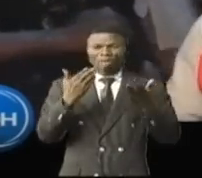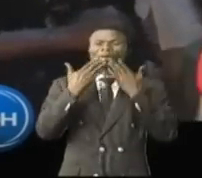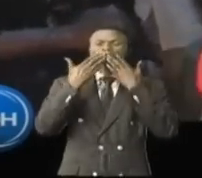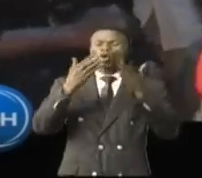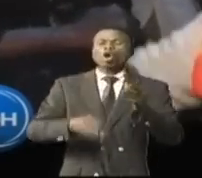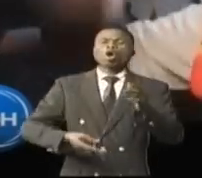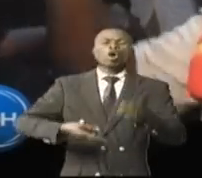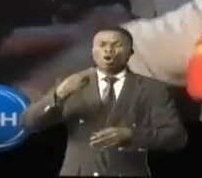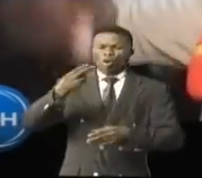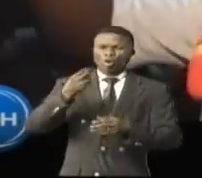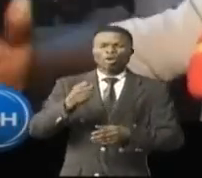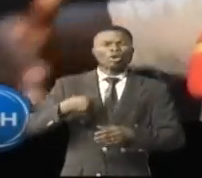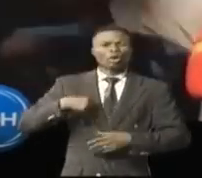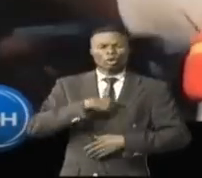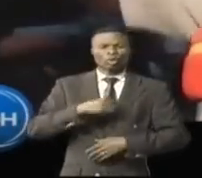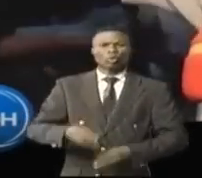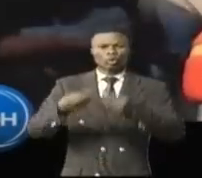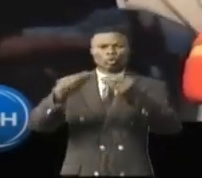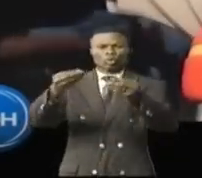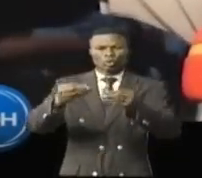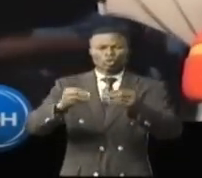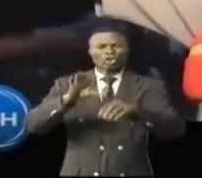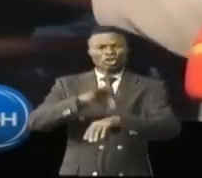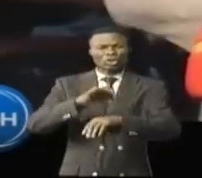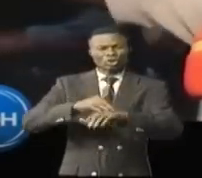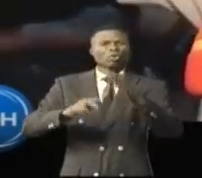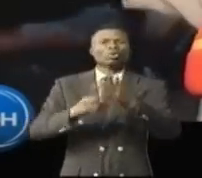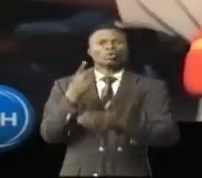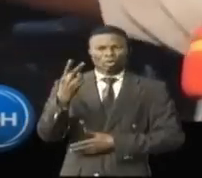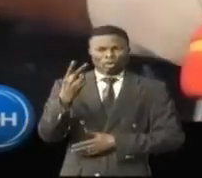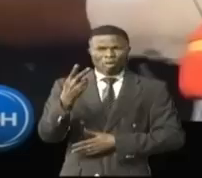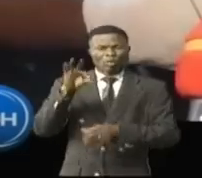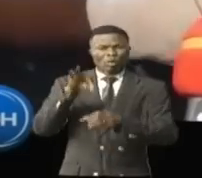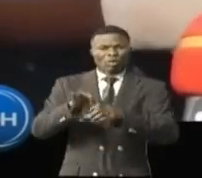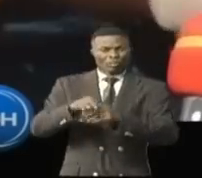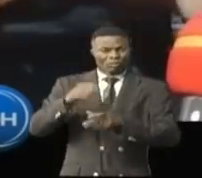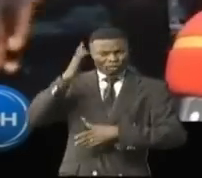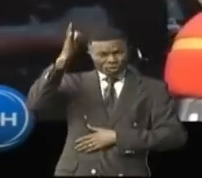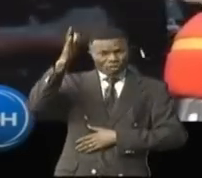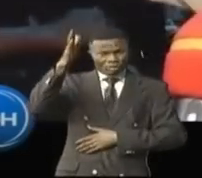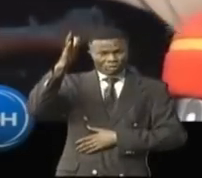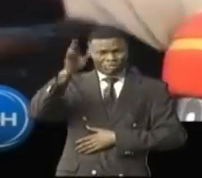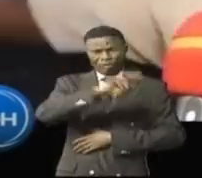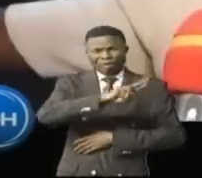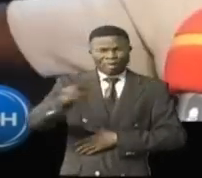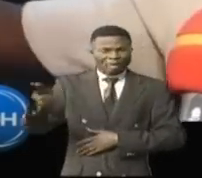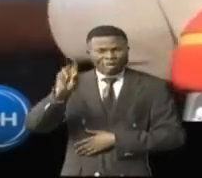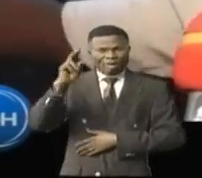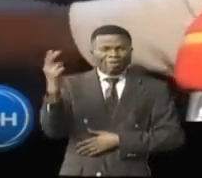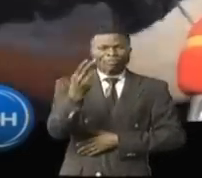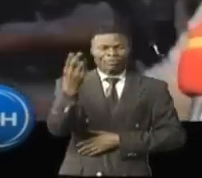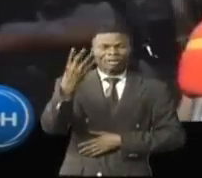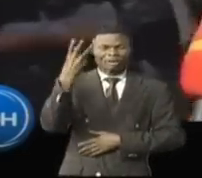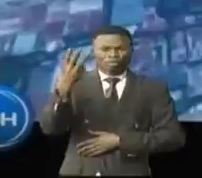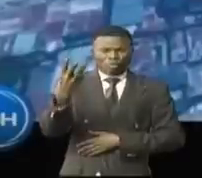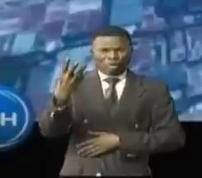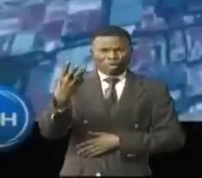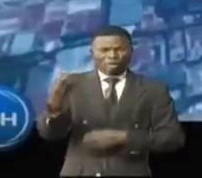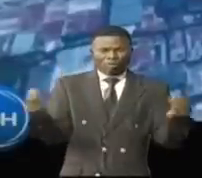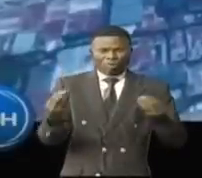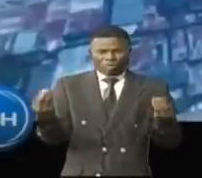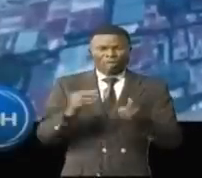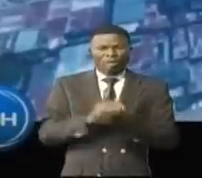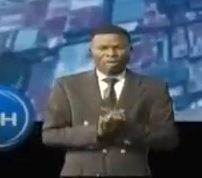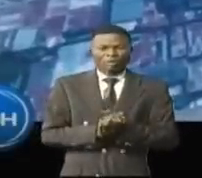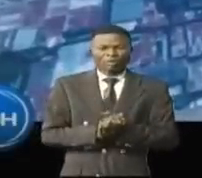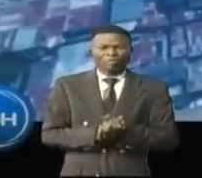haut que nous devons lui accorder une seconde chance. Seconde chance aux prochaines échéances en 2023.